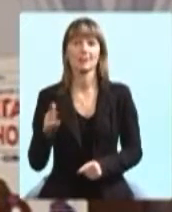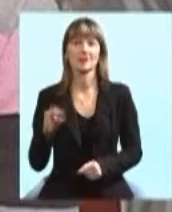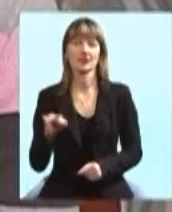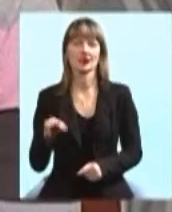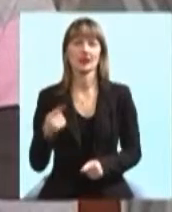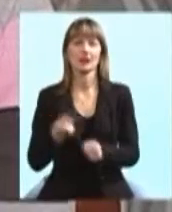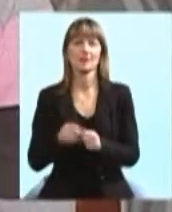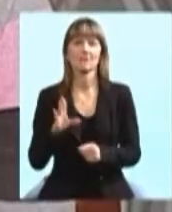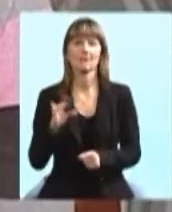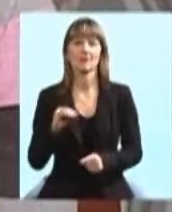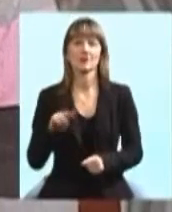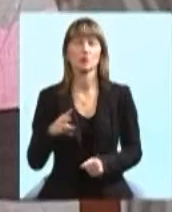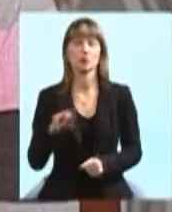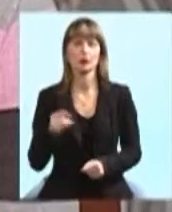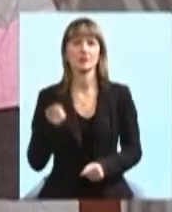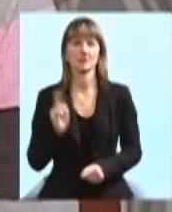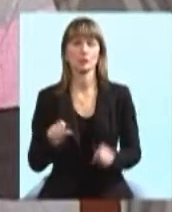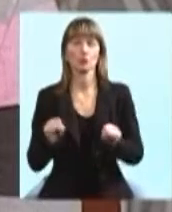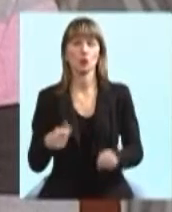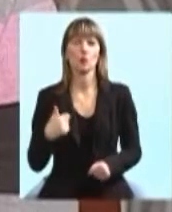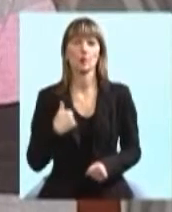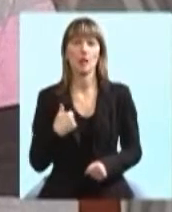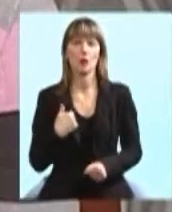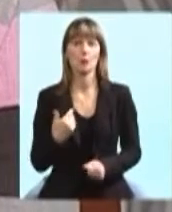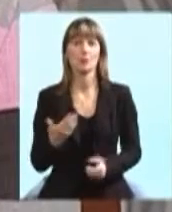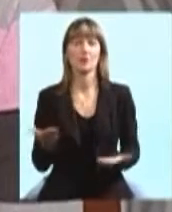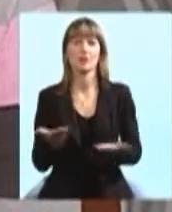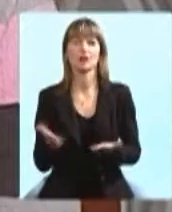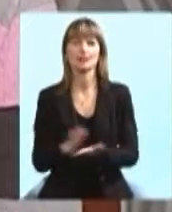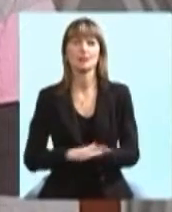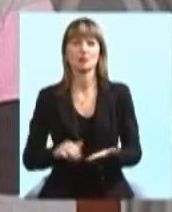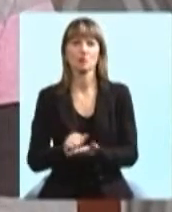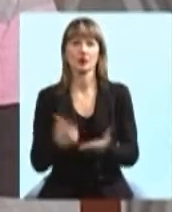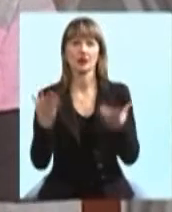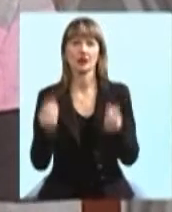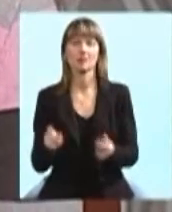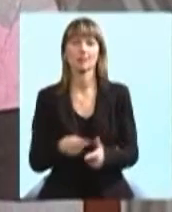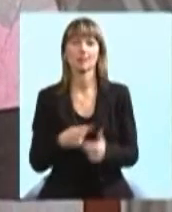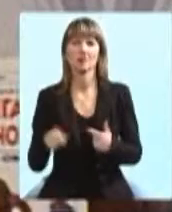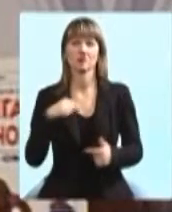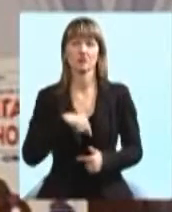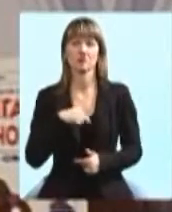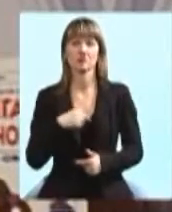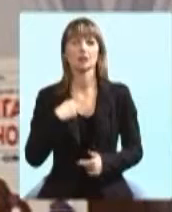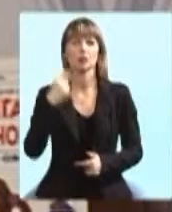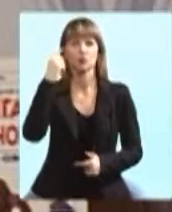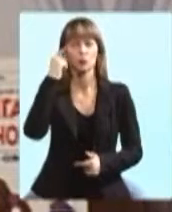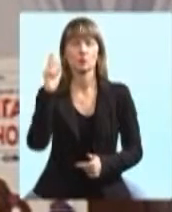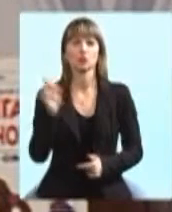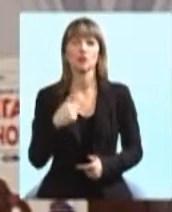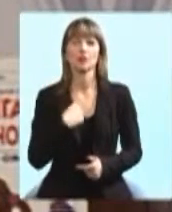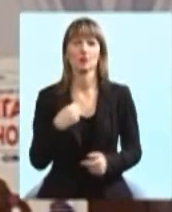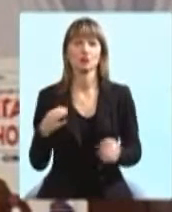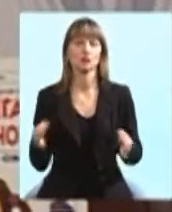сили, відьми, чи дійсно вони можуть нам якось зіпсувати день або настрій? Мне кажется, что